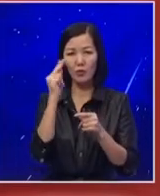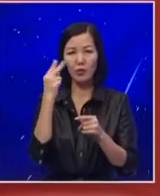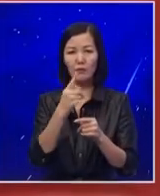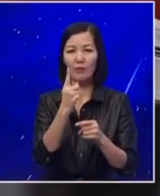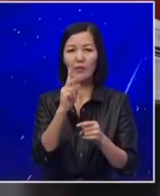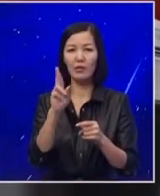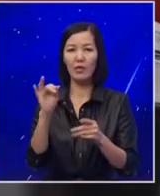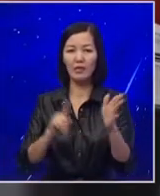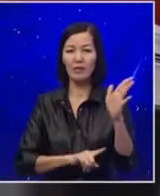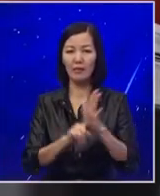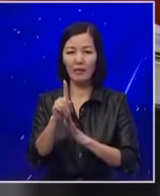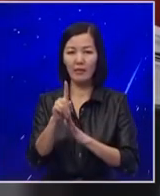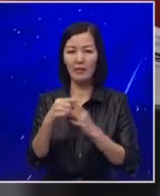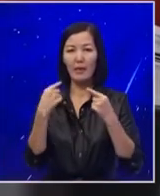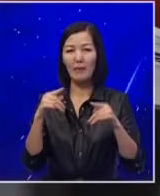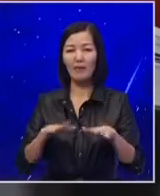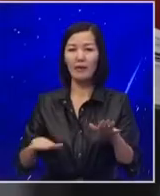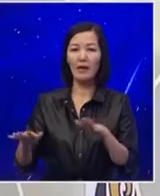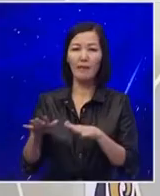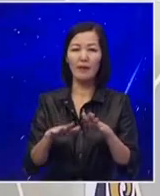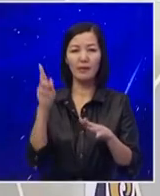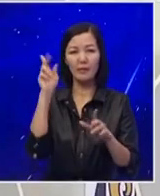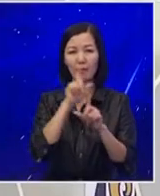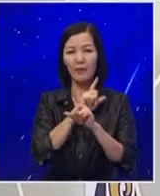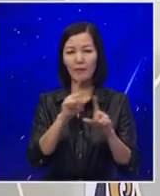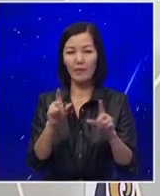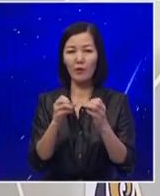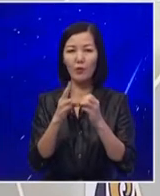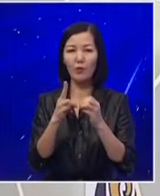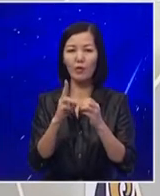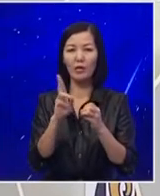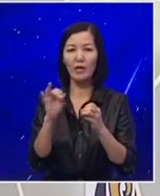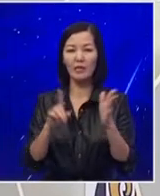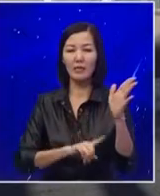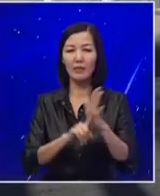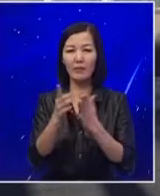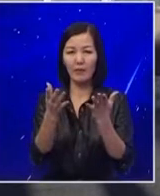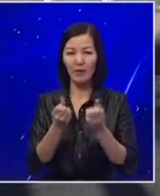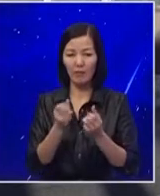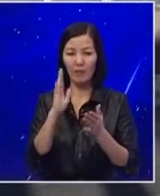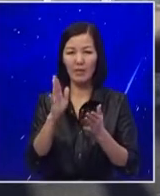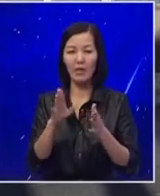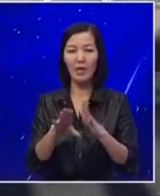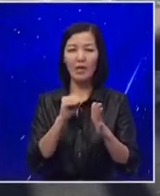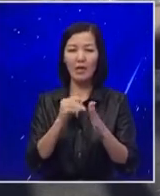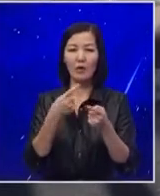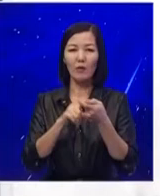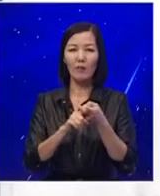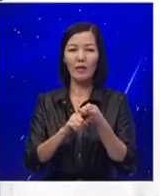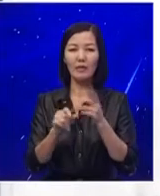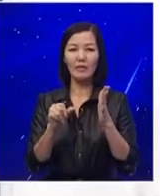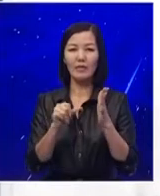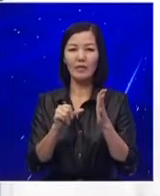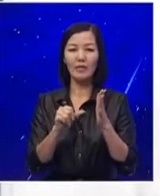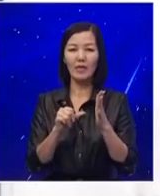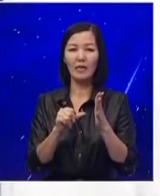қаңтардан басталмақ. Ал өзге аймақтағы білім мекемелері балаларды 12 қаңтардан бастап қабылдайды. Өйткені сайлауға байланысты 691